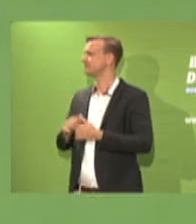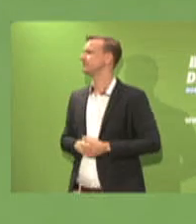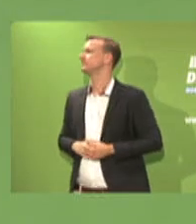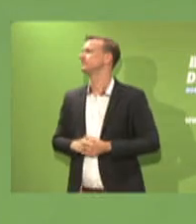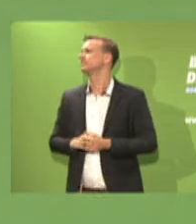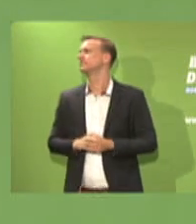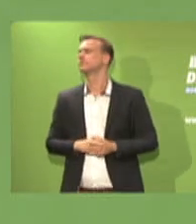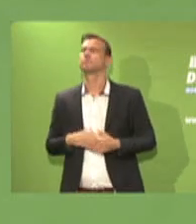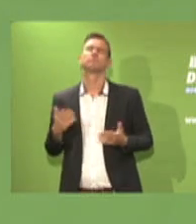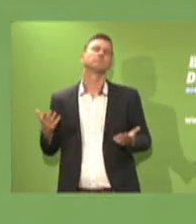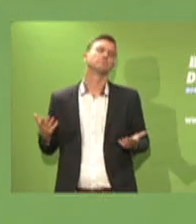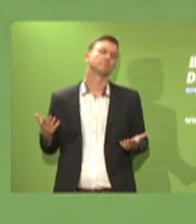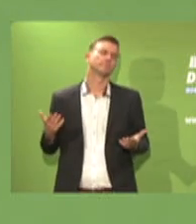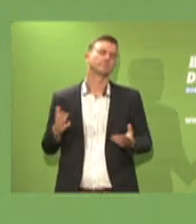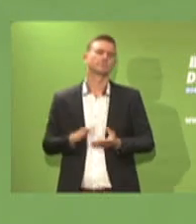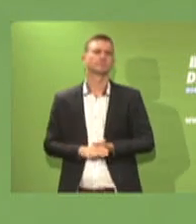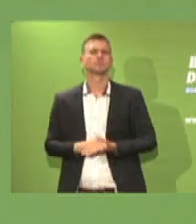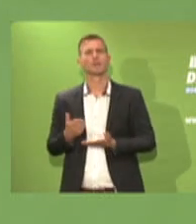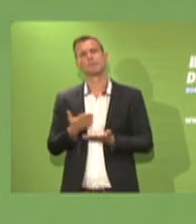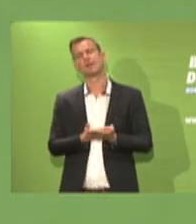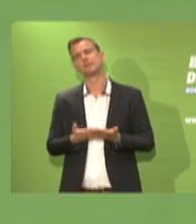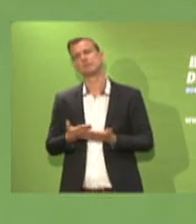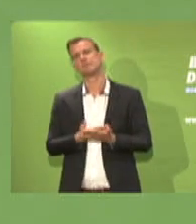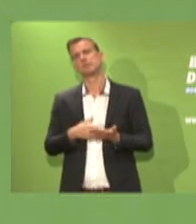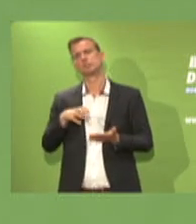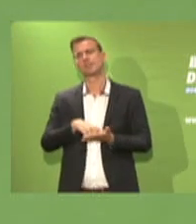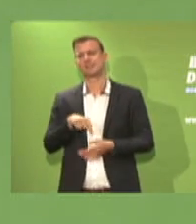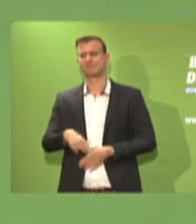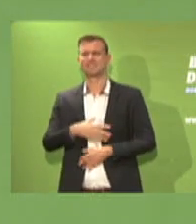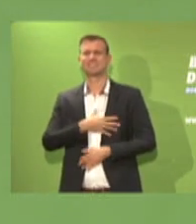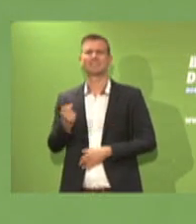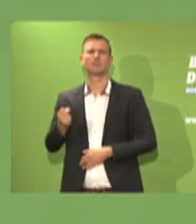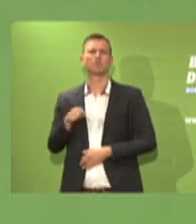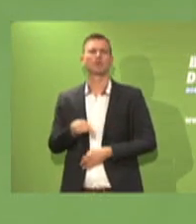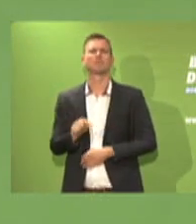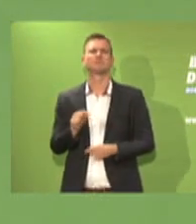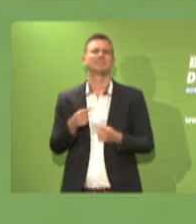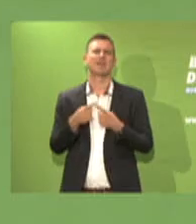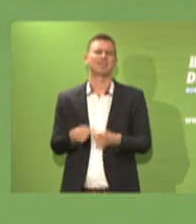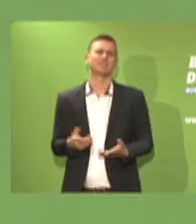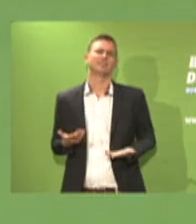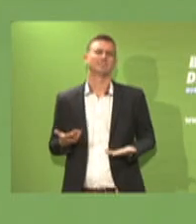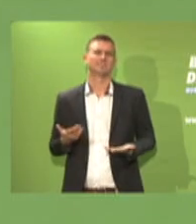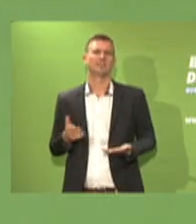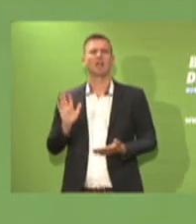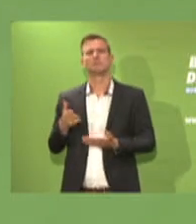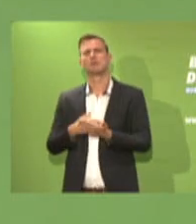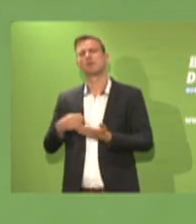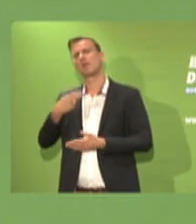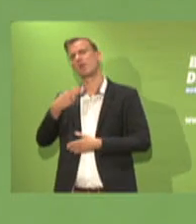Also so eine Stadt wie hier Siegburg ist etwas anderes als in